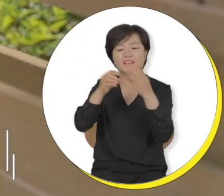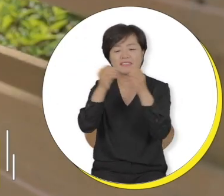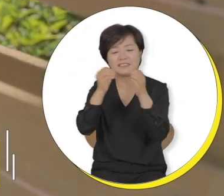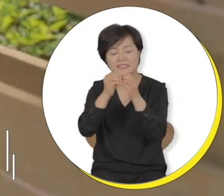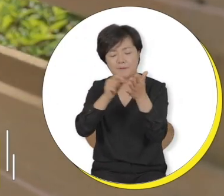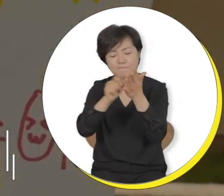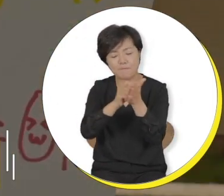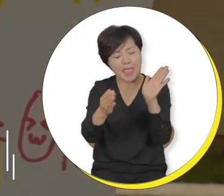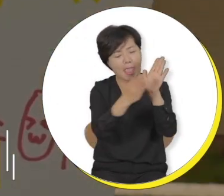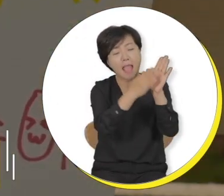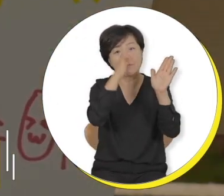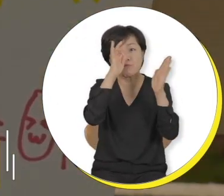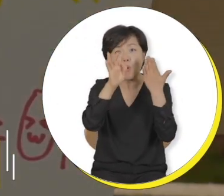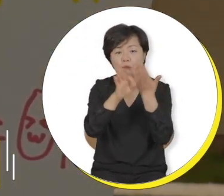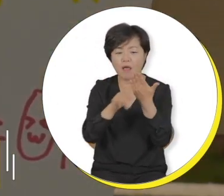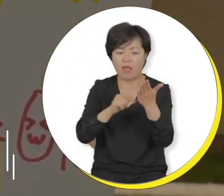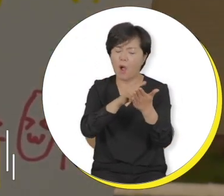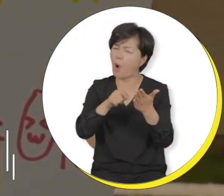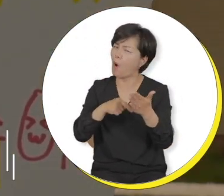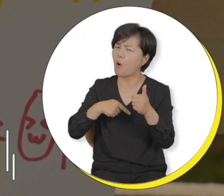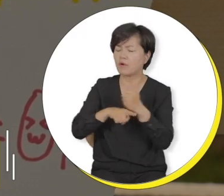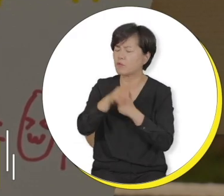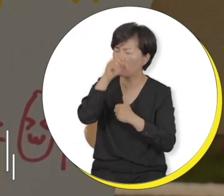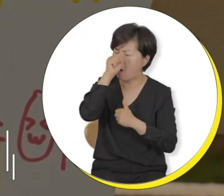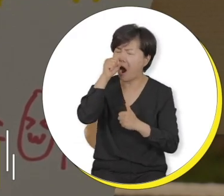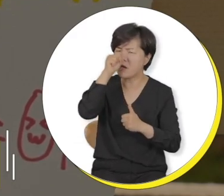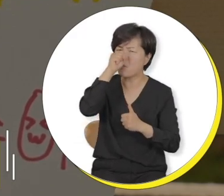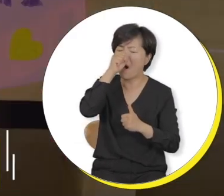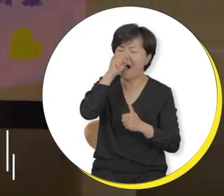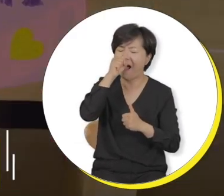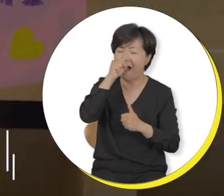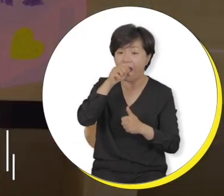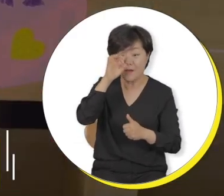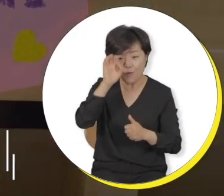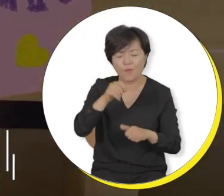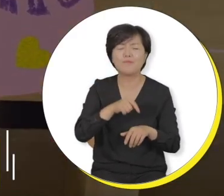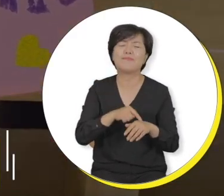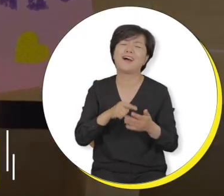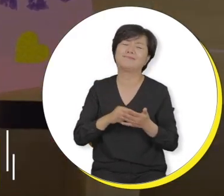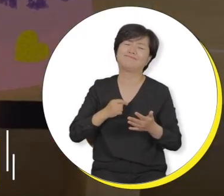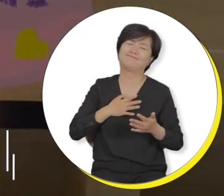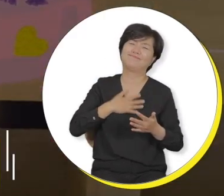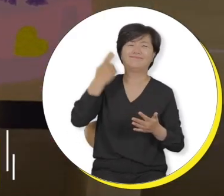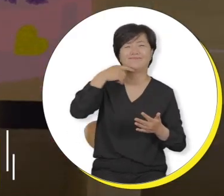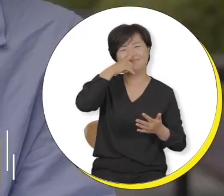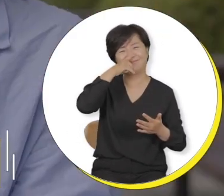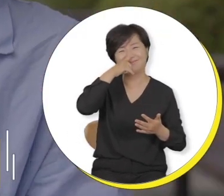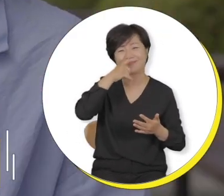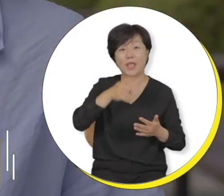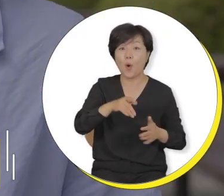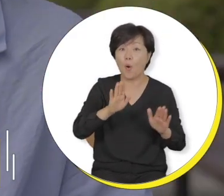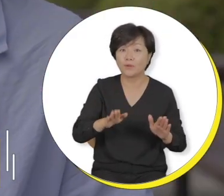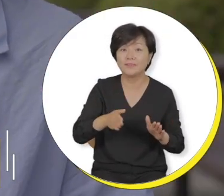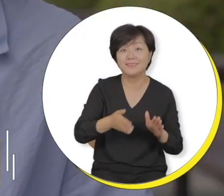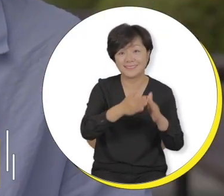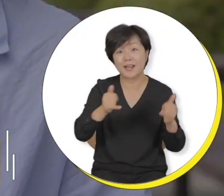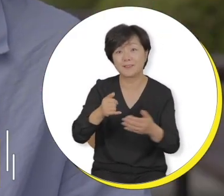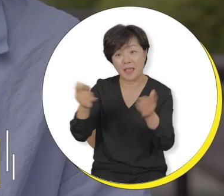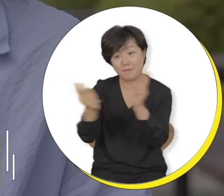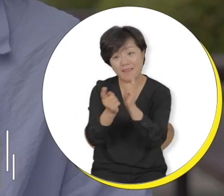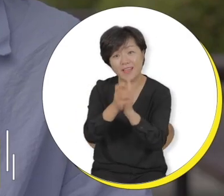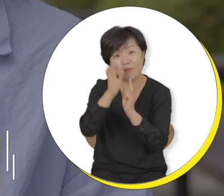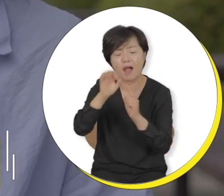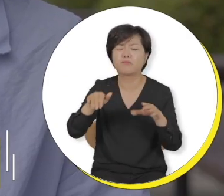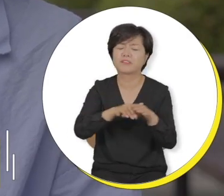그런 글들을 보면은 되게 의미 있게 참여를 했다라는 그런 부분들이 보여서 좀 많이 뿌듯한 느낌이 들었습니다. 오늘 시민들 만나봐도